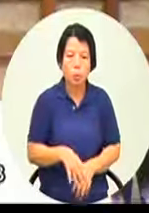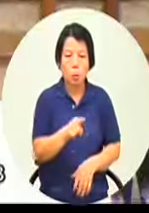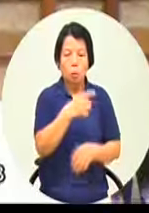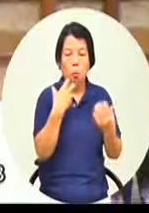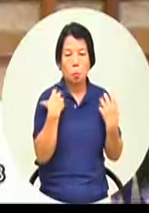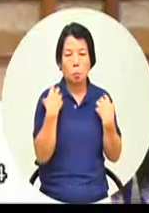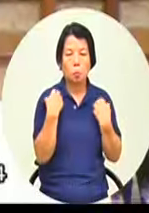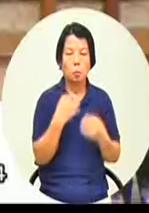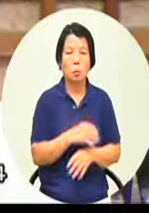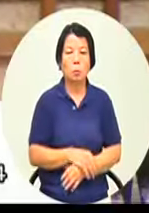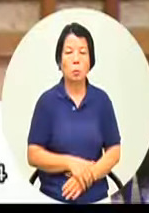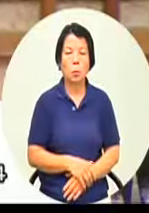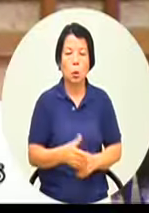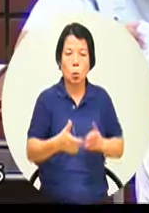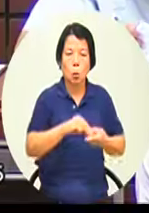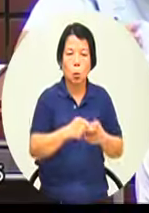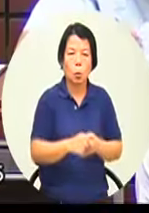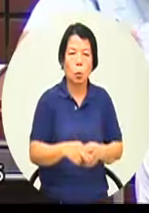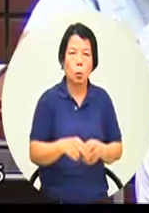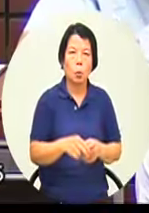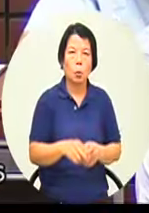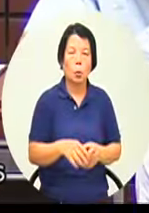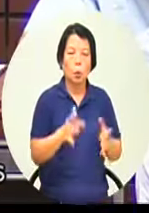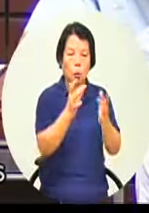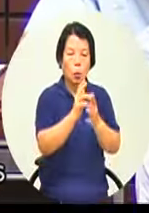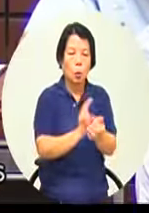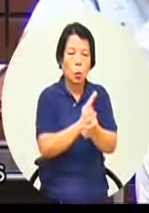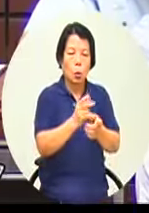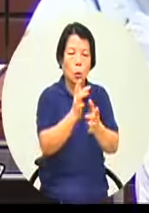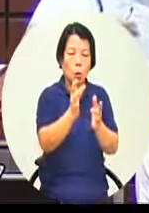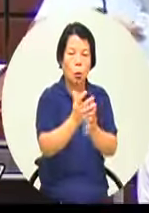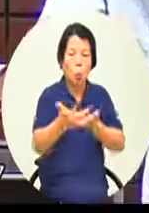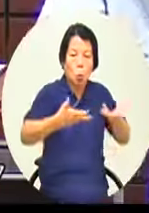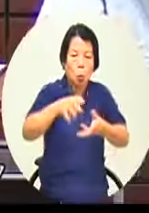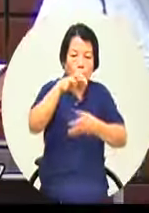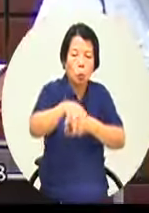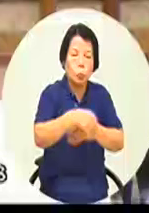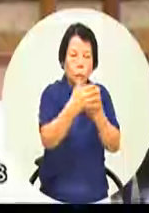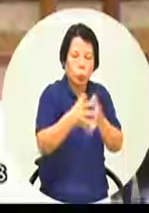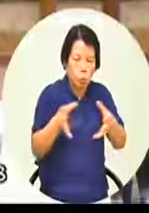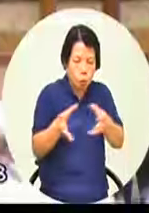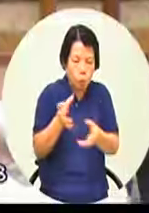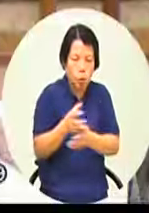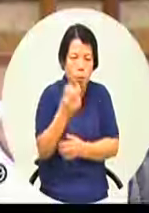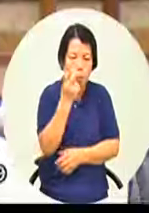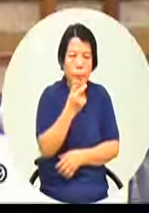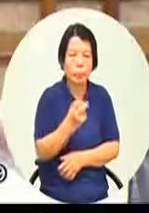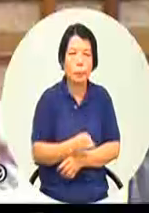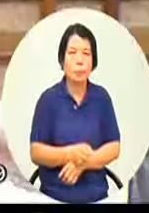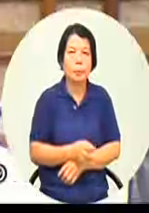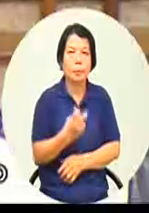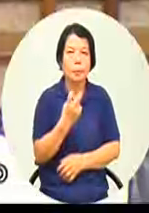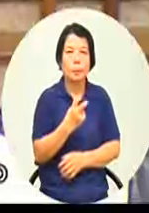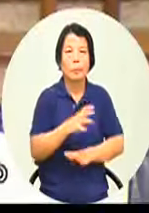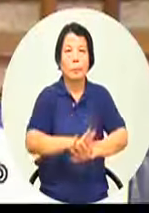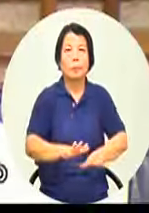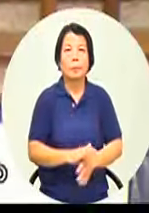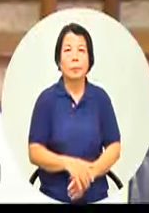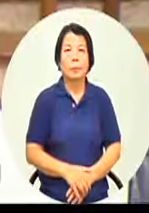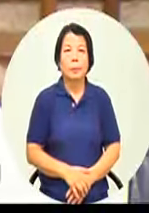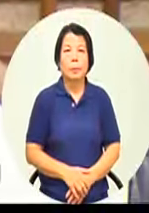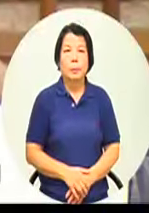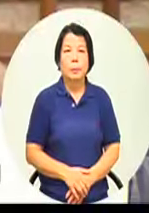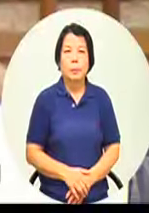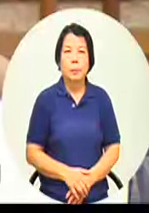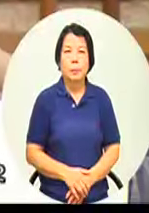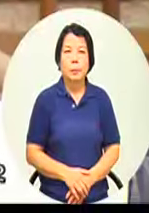哈、 欸。我来含林木局哈，我来含林木局了解。 好，你请坐哈、啊，谢谢。啊，我的时间哈，哦，咱的比我哈，比